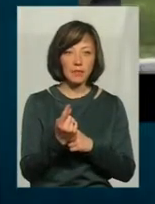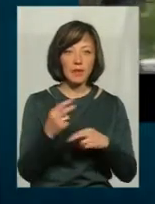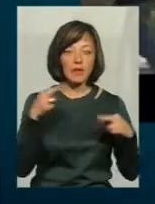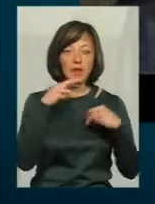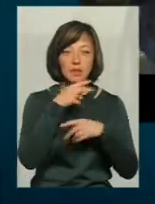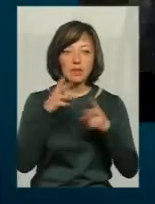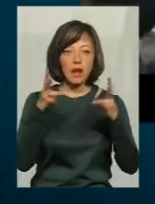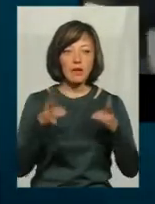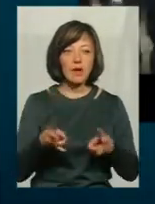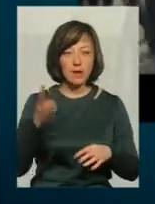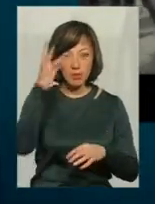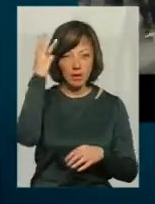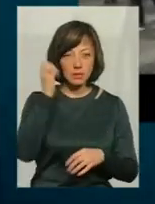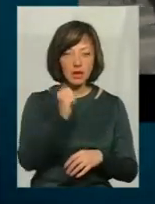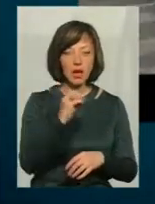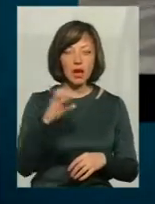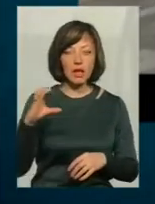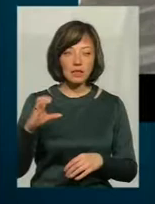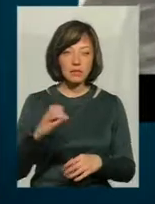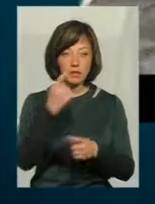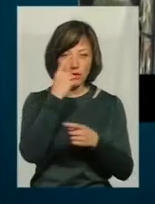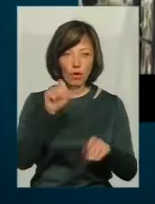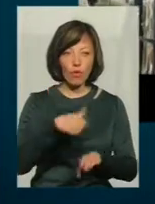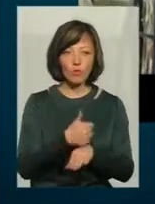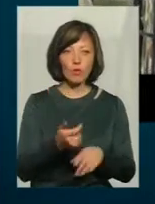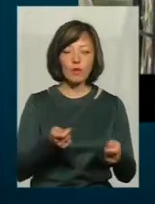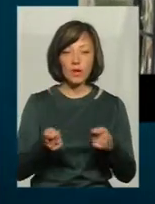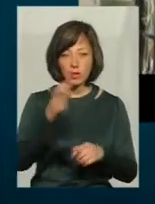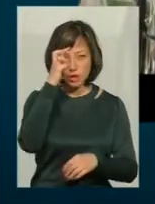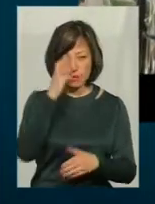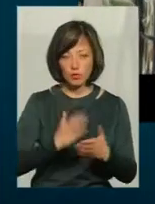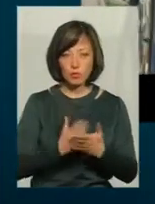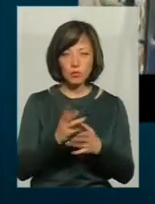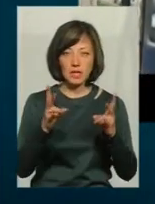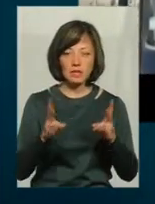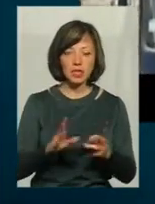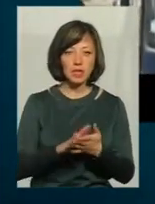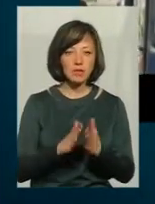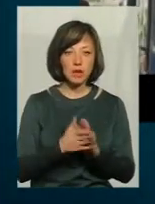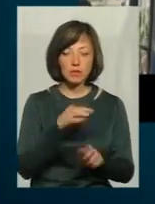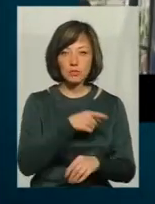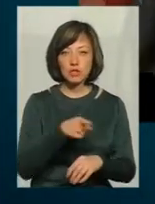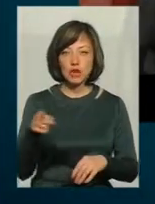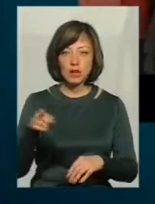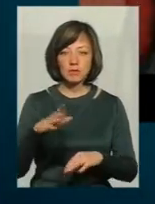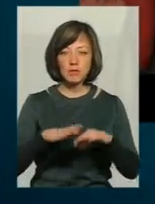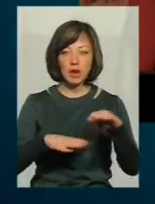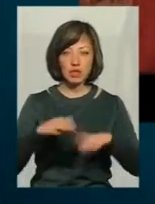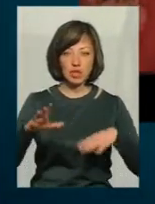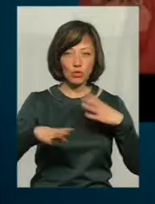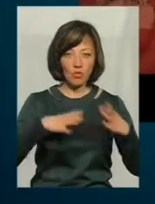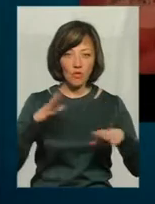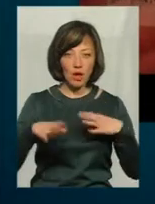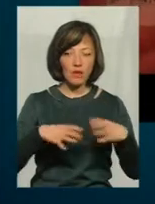радіаційної аварії на Хмельницькій АЕС. Про це повідомляють у Головному управлінні Державної служби з надзвичайних ситуацій. Під час практичної фази тренувань в